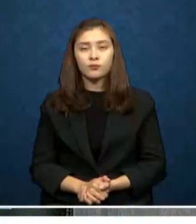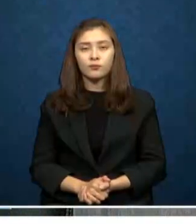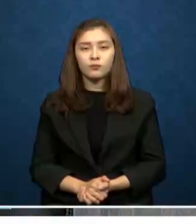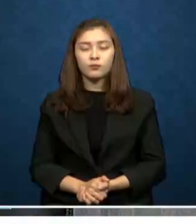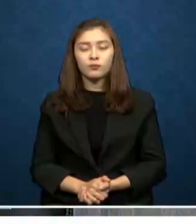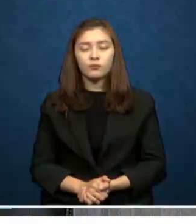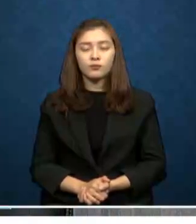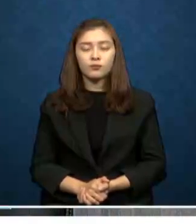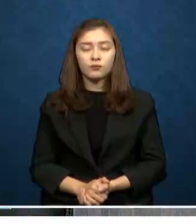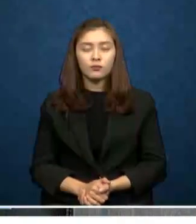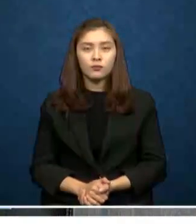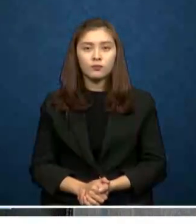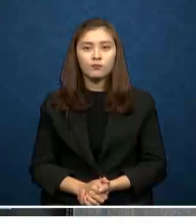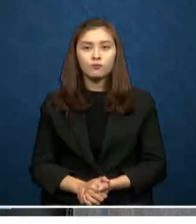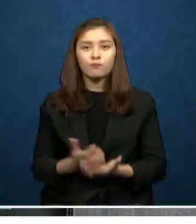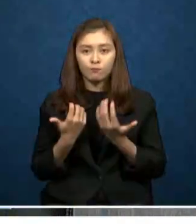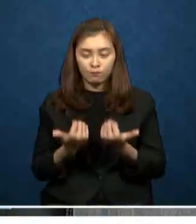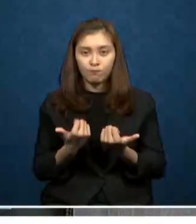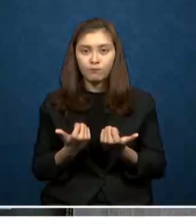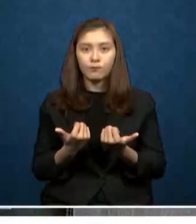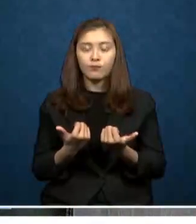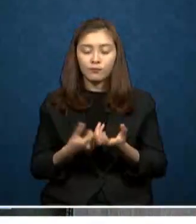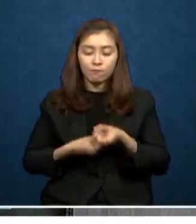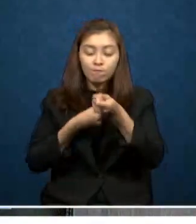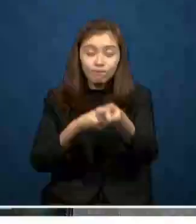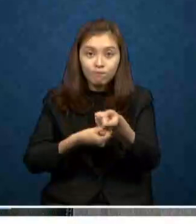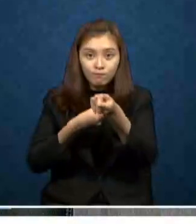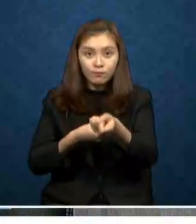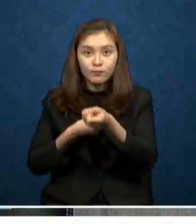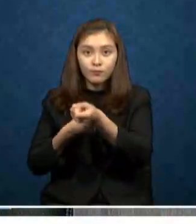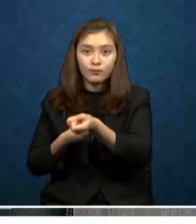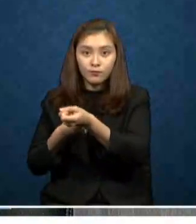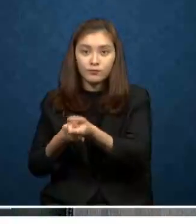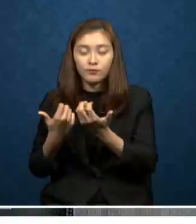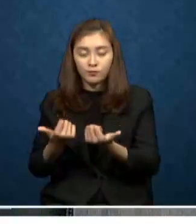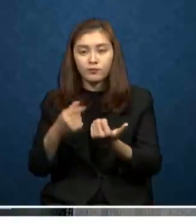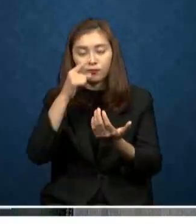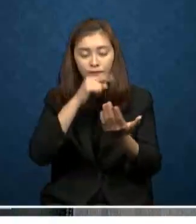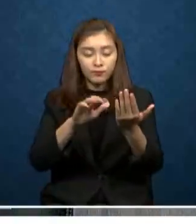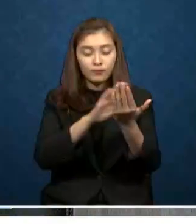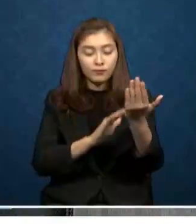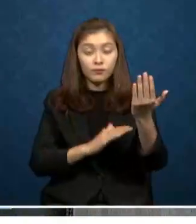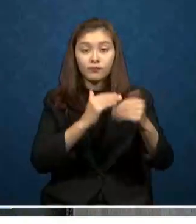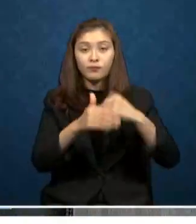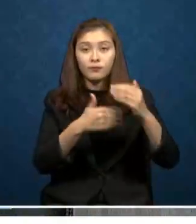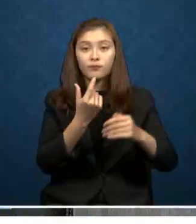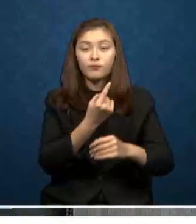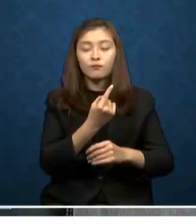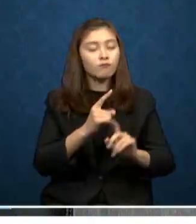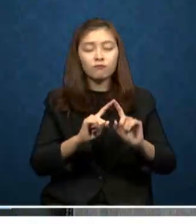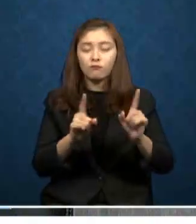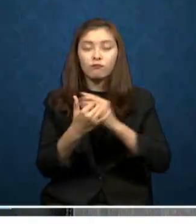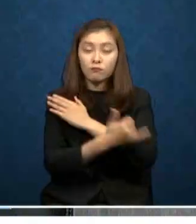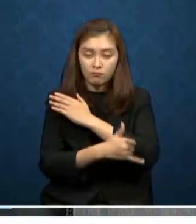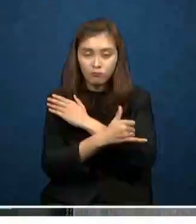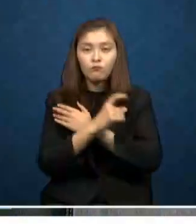ผลทางการเกษตรอุดมสมบูรณ์สู่สากลแต่เราขาดแคลนผลิตผลทางปั